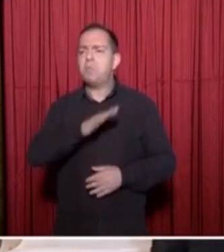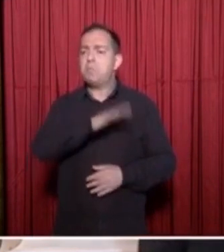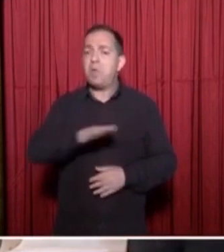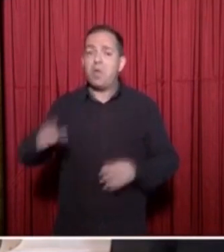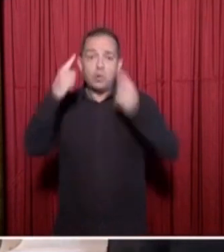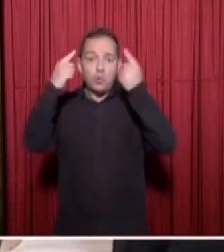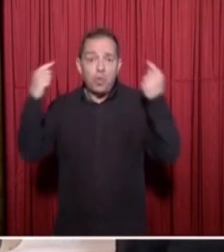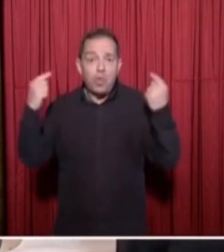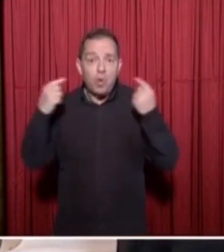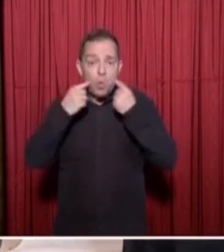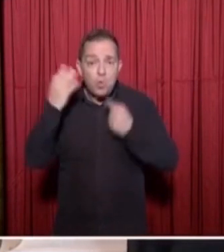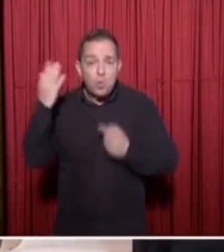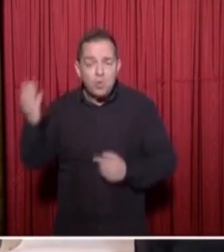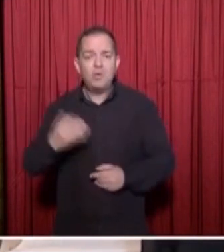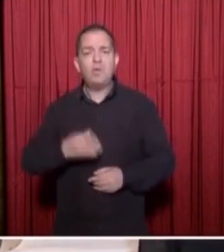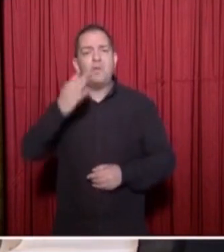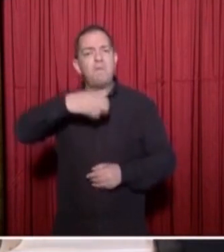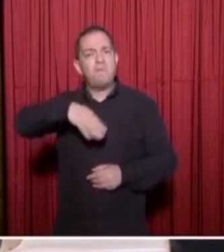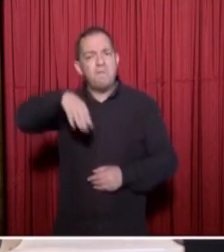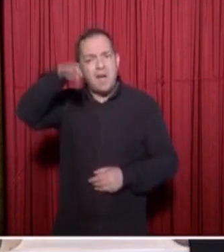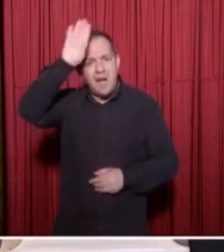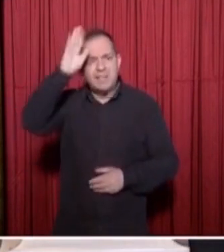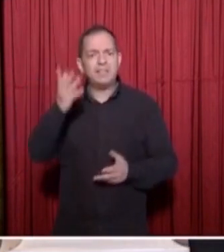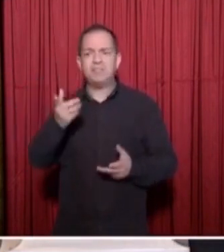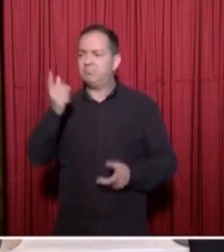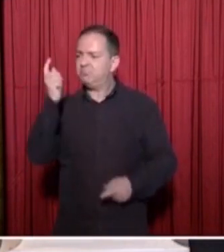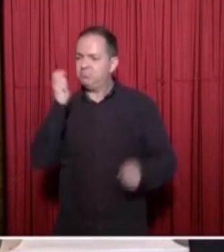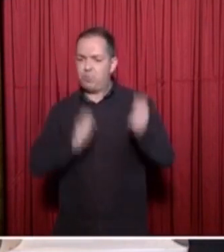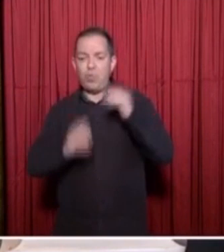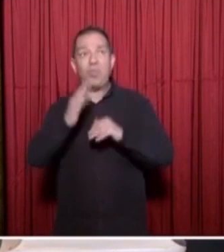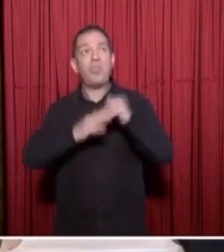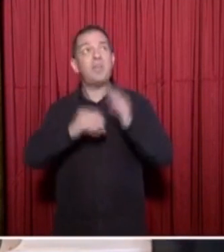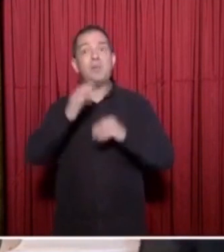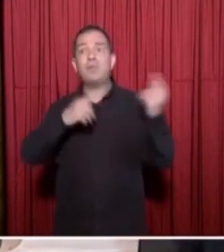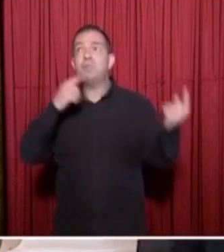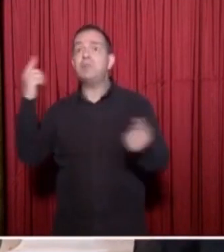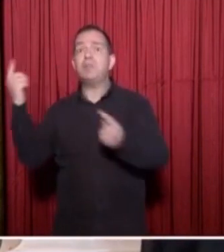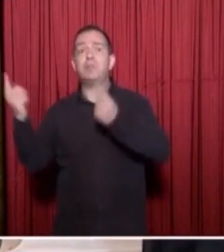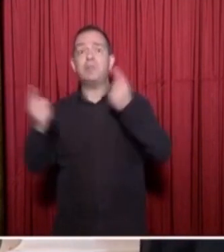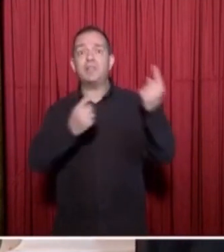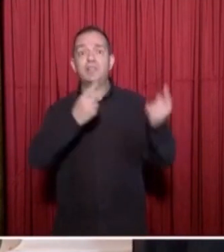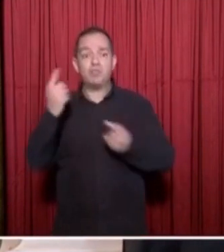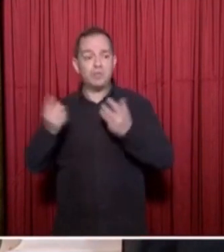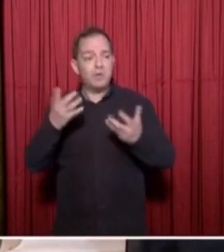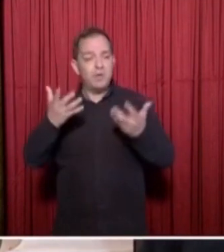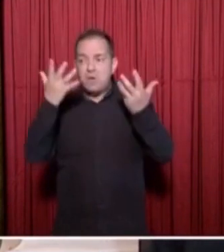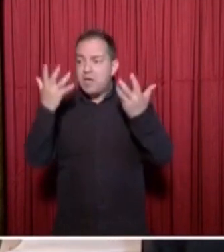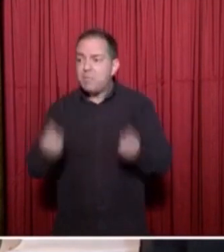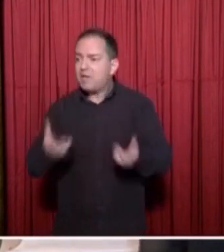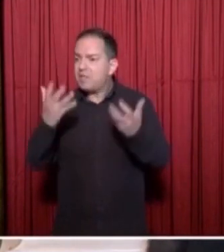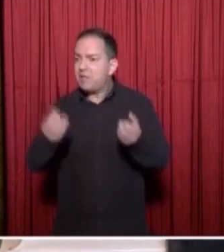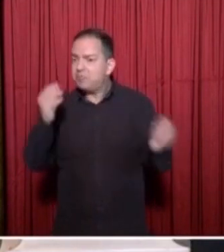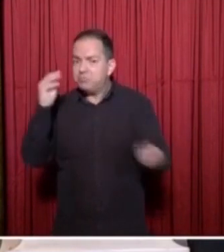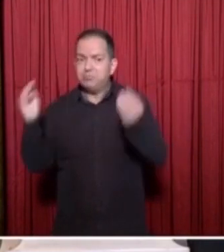Θεού, των βασιλέων της δημιουργίας, των κορονίδων της υπάρξεως,